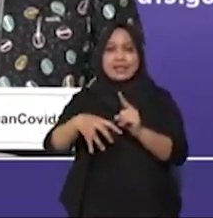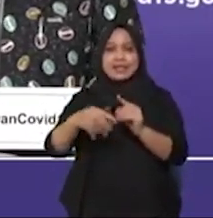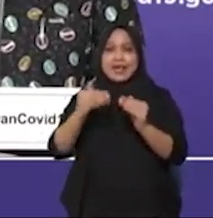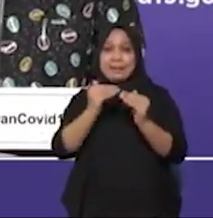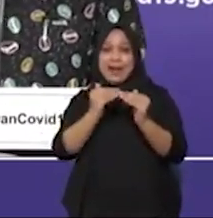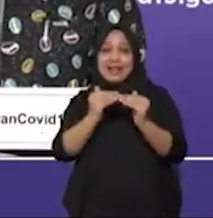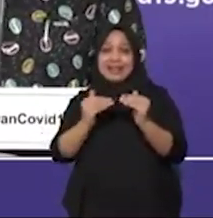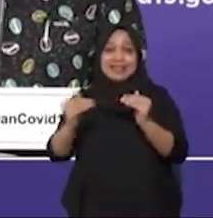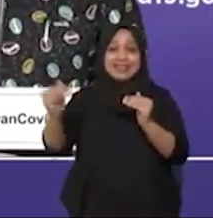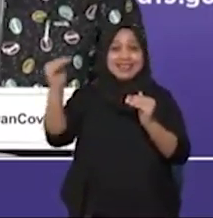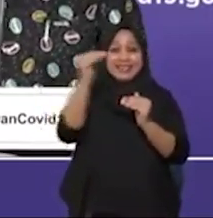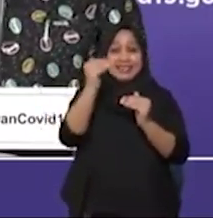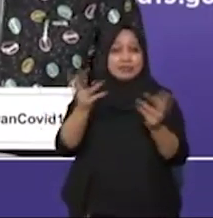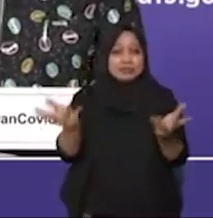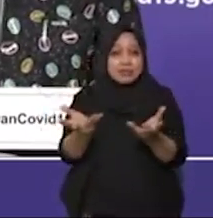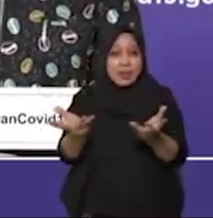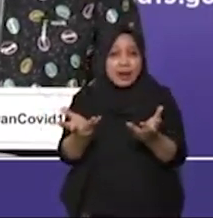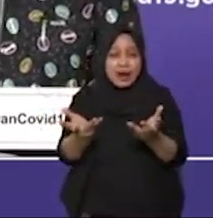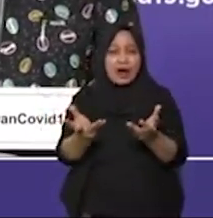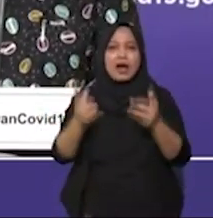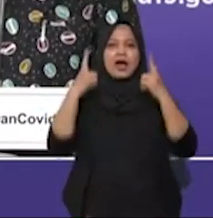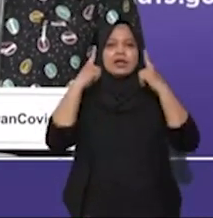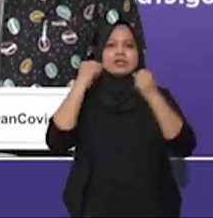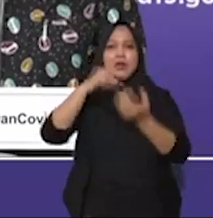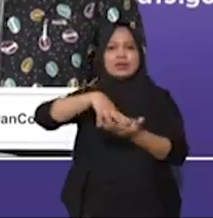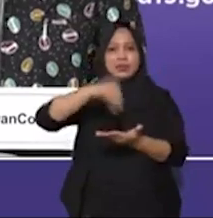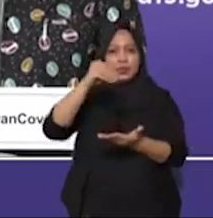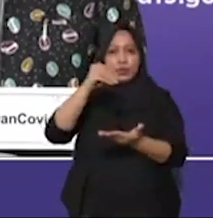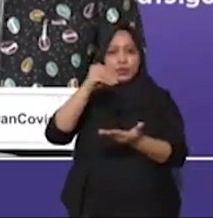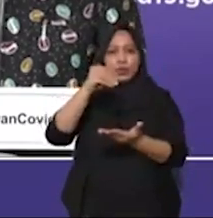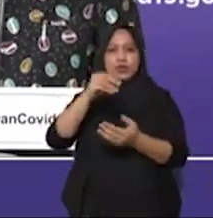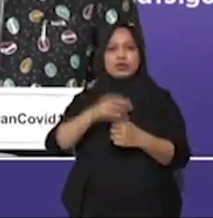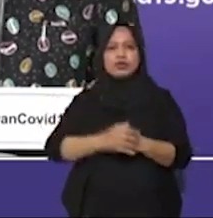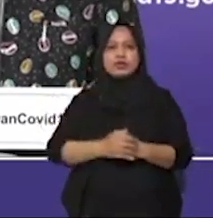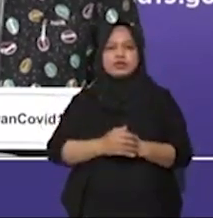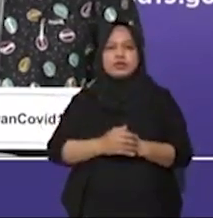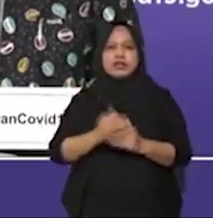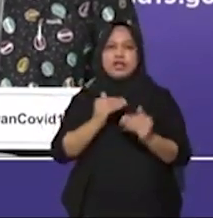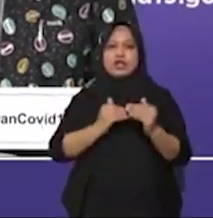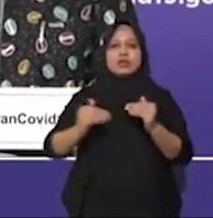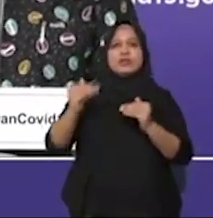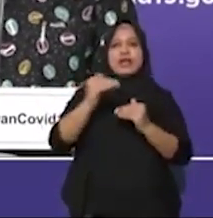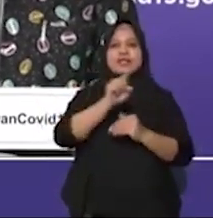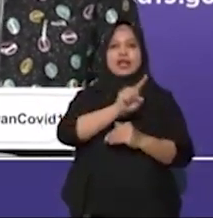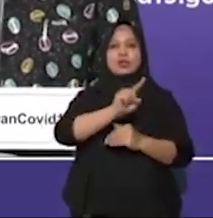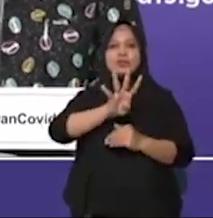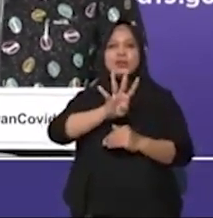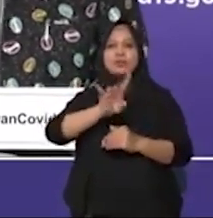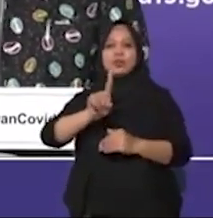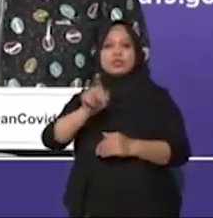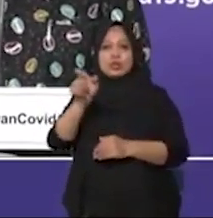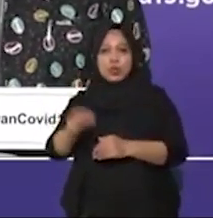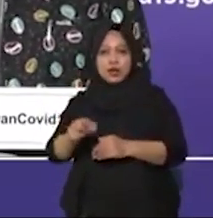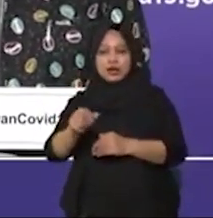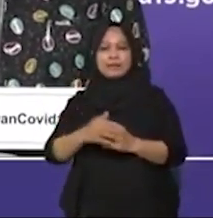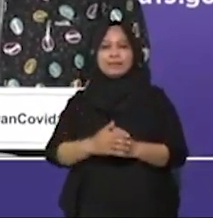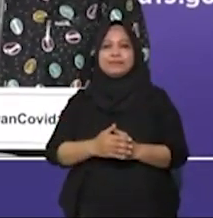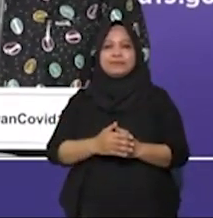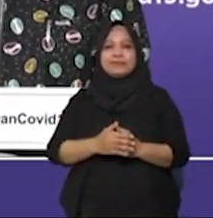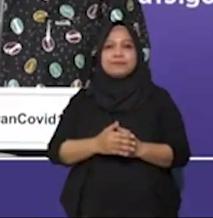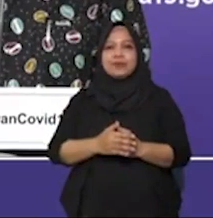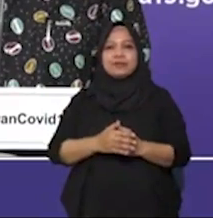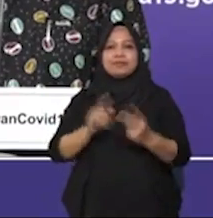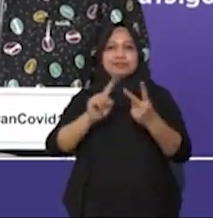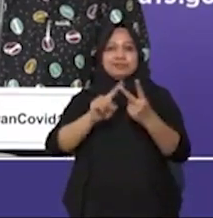tertinggi yang kita dapatkan adalah di Jawa Timur yang meningkat 141 orang kemudian